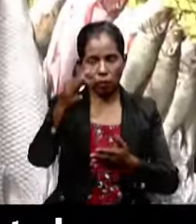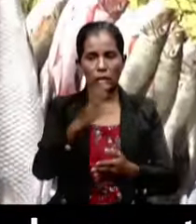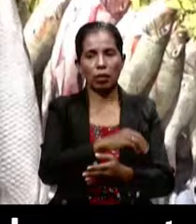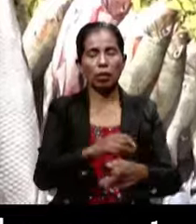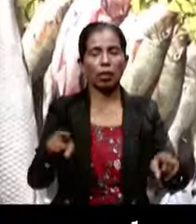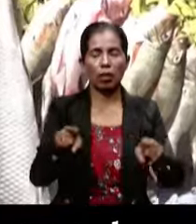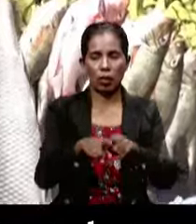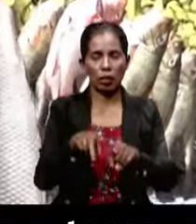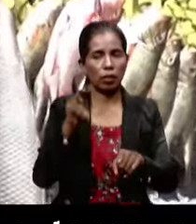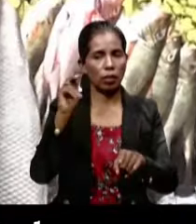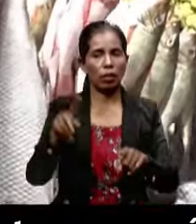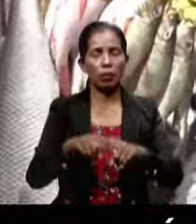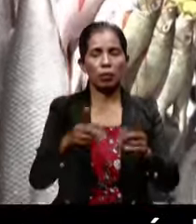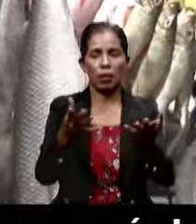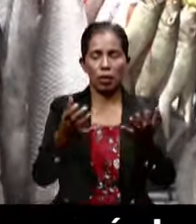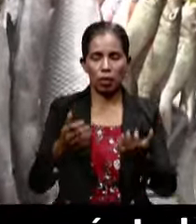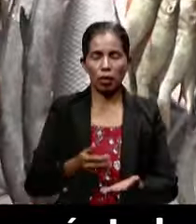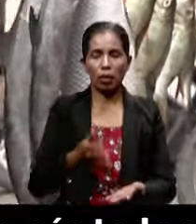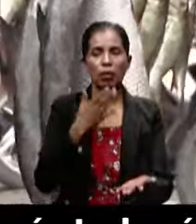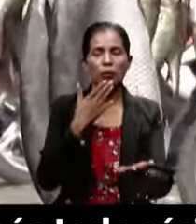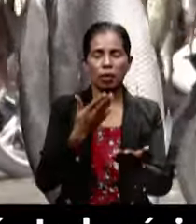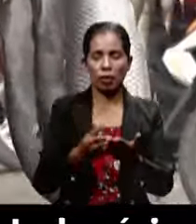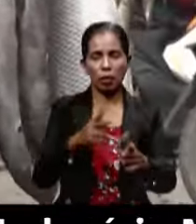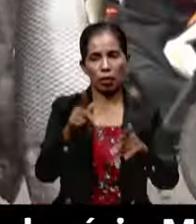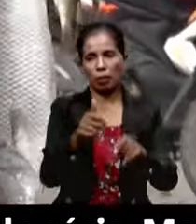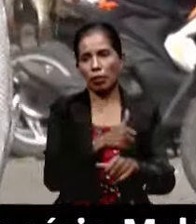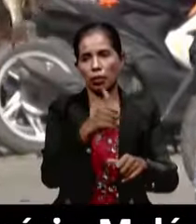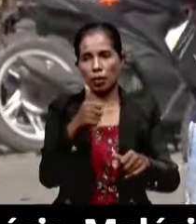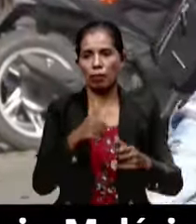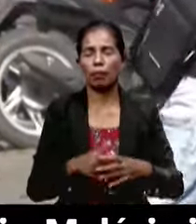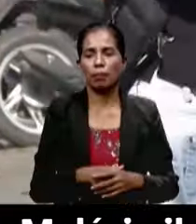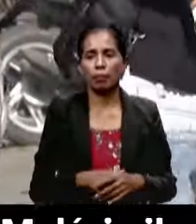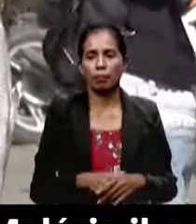desemprego hanesa nia, mai beha karak sucesso hanesa mons e maselo.